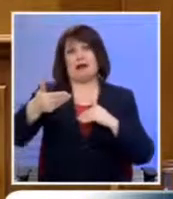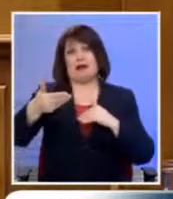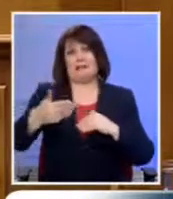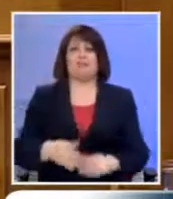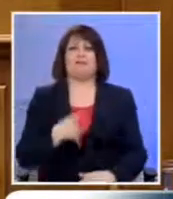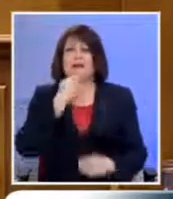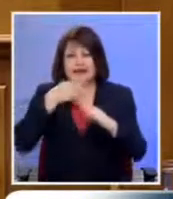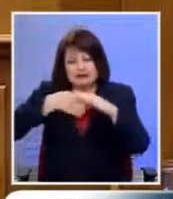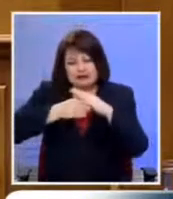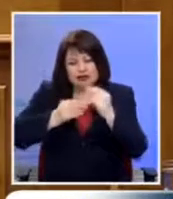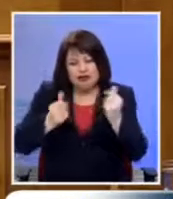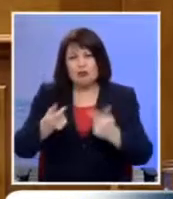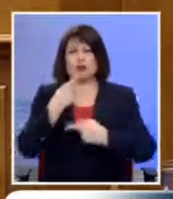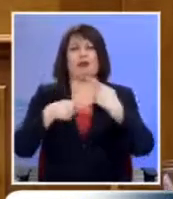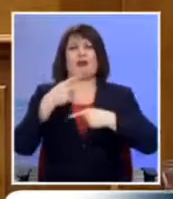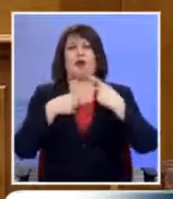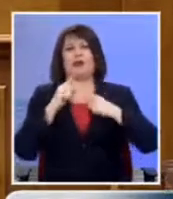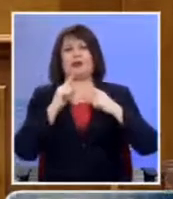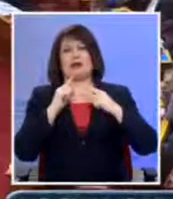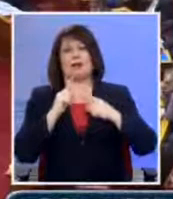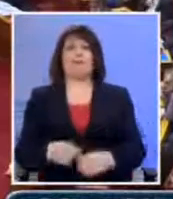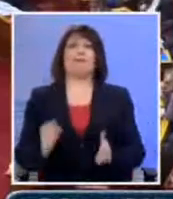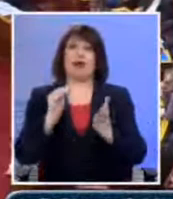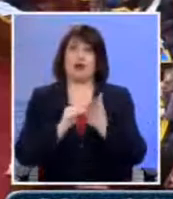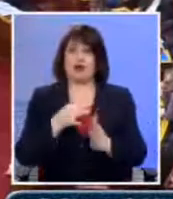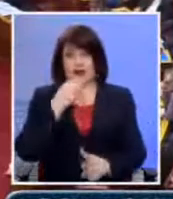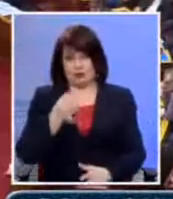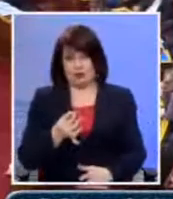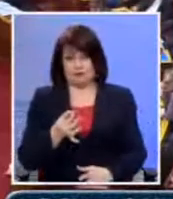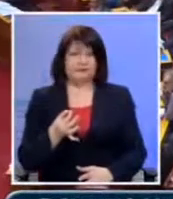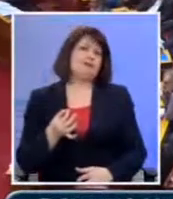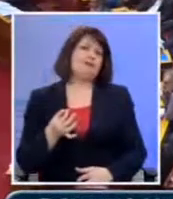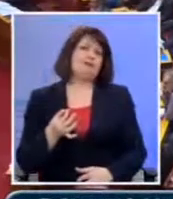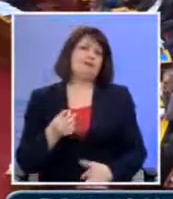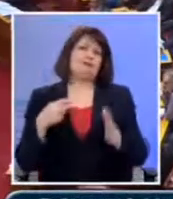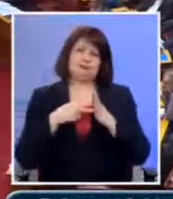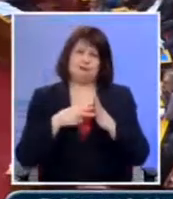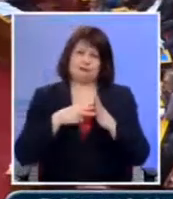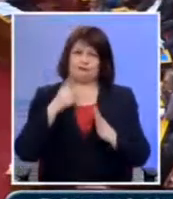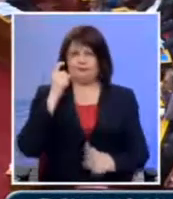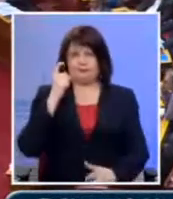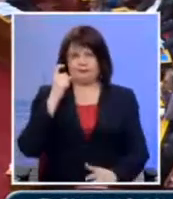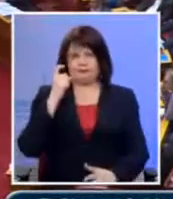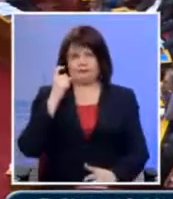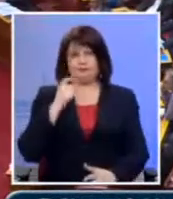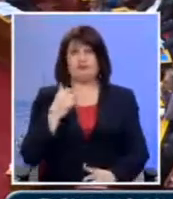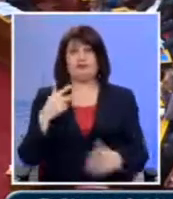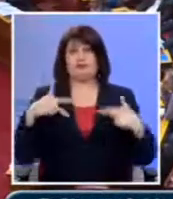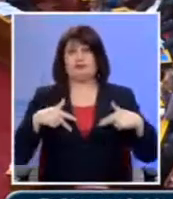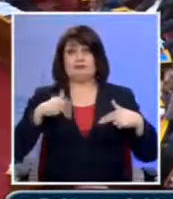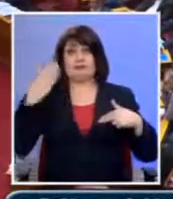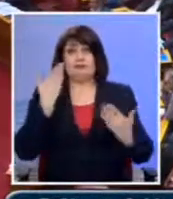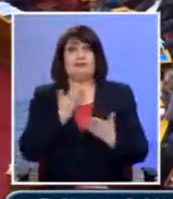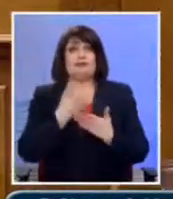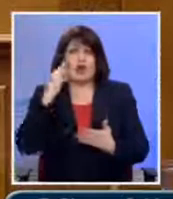Όχημα, πρόφαση. Και κάτι άλλο. Το 2010 δεν ζήτησε η κυβέρνηση το